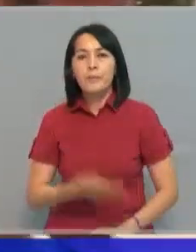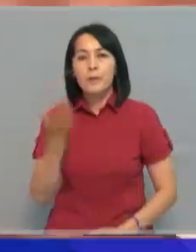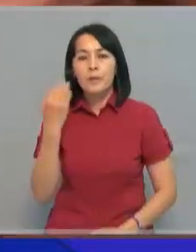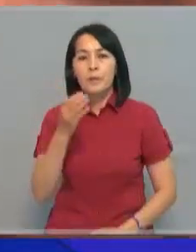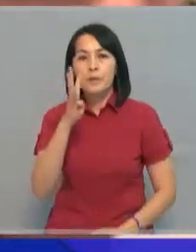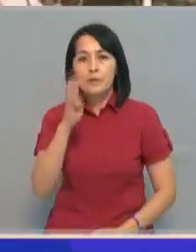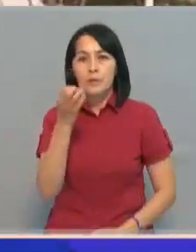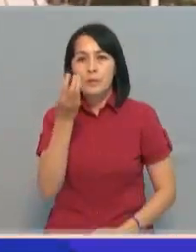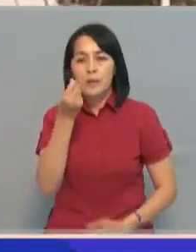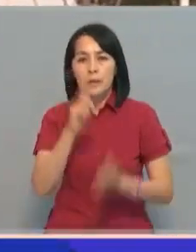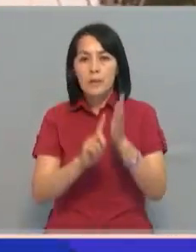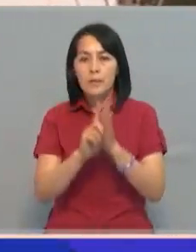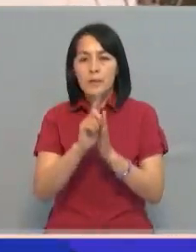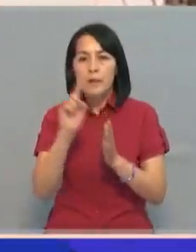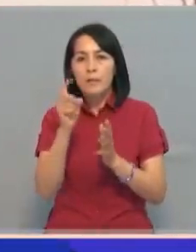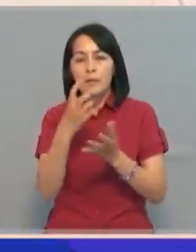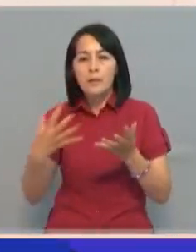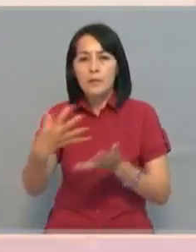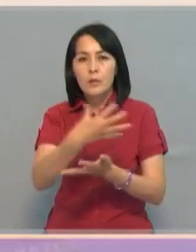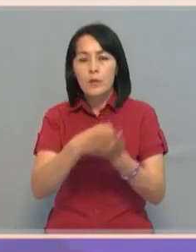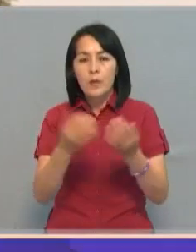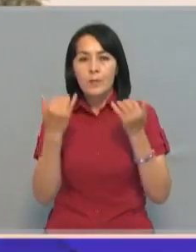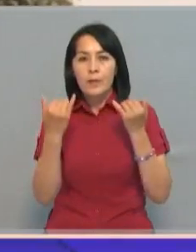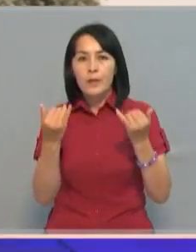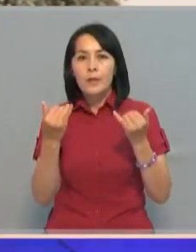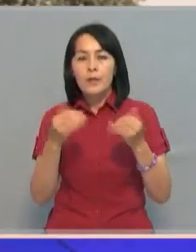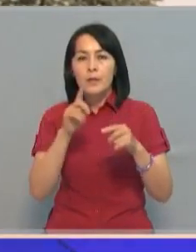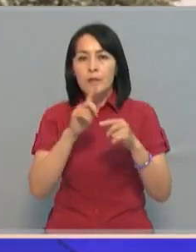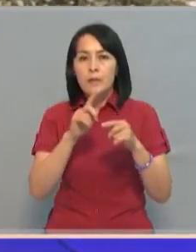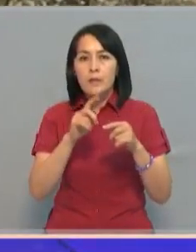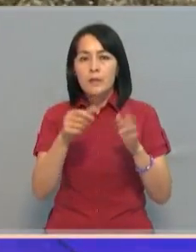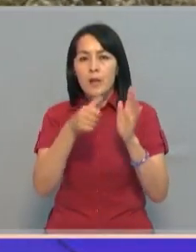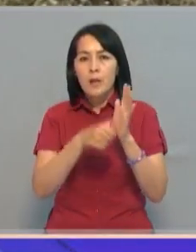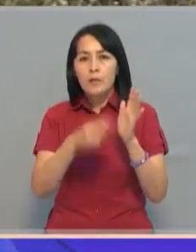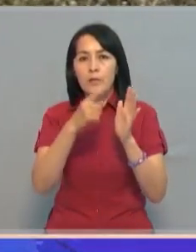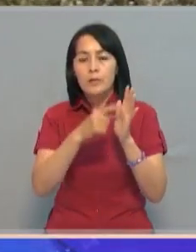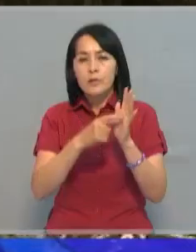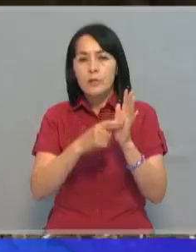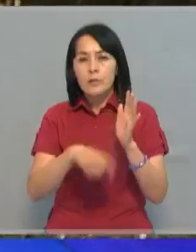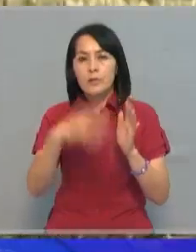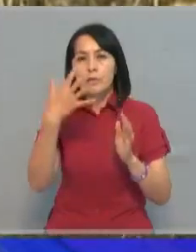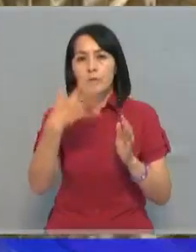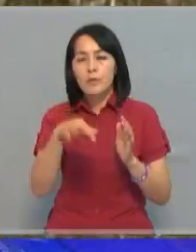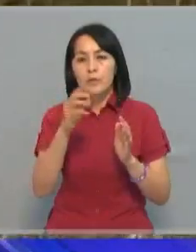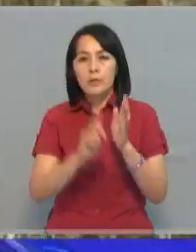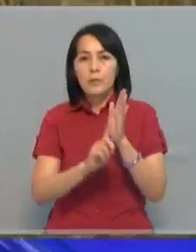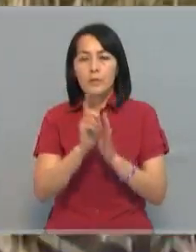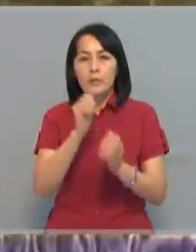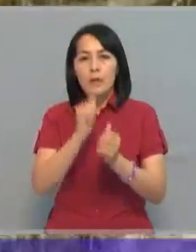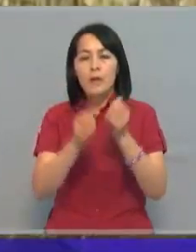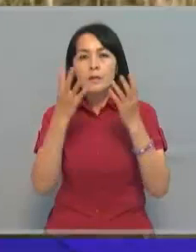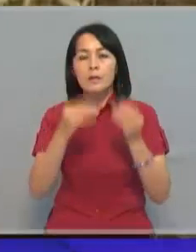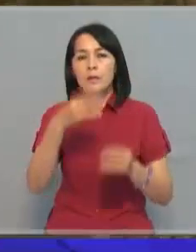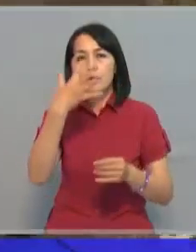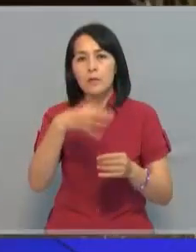400-ден басталған, бірінші орын 400-ден басталған. Биыл енді сразу 650-700-ден басталып кетті да, бірінші орын. Күнде 50 теңге қосып жүріп